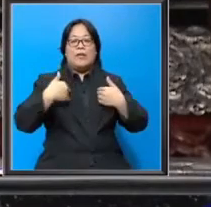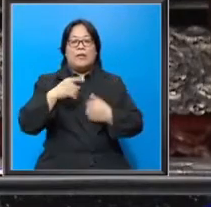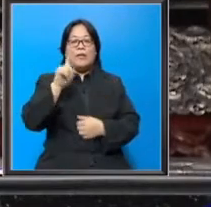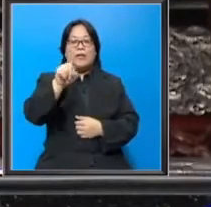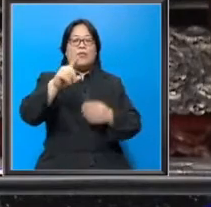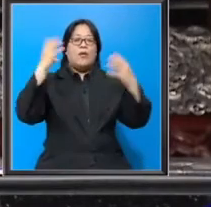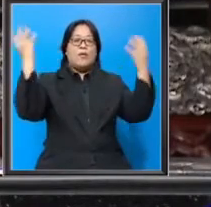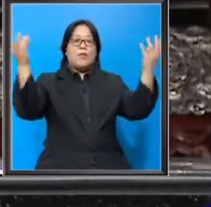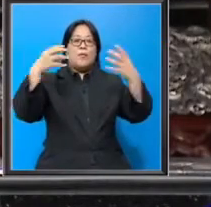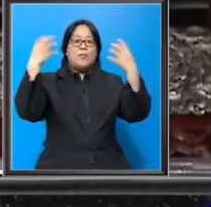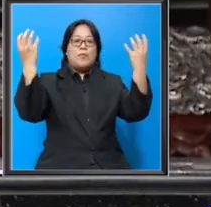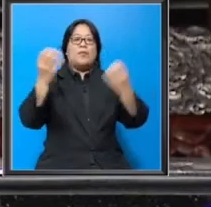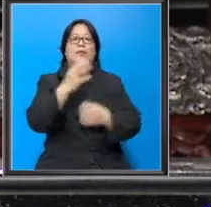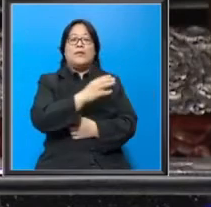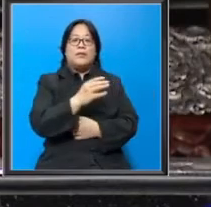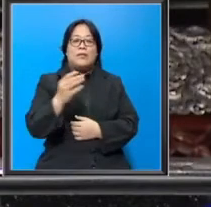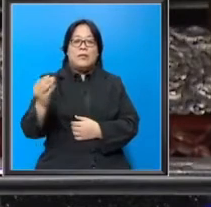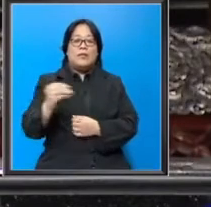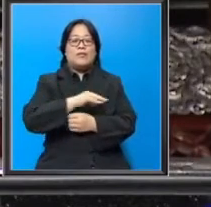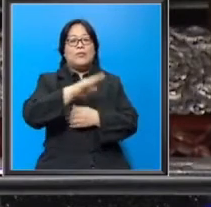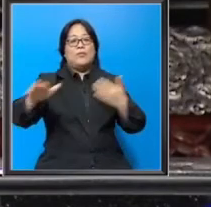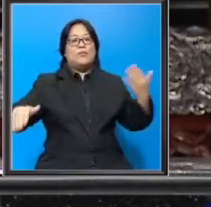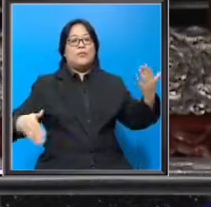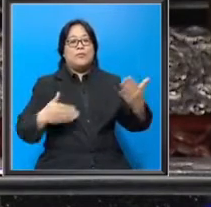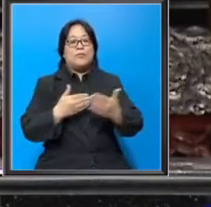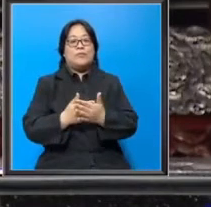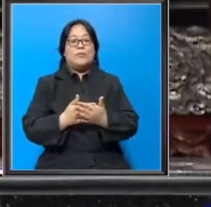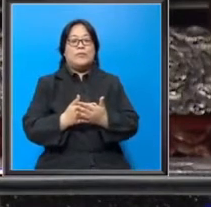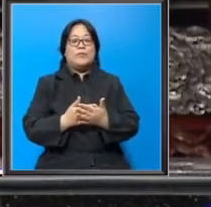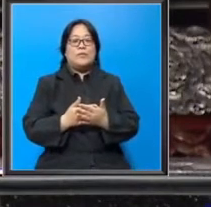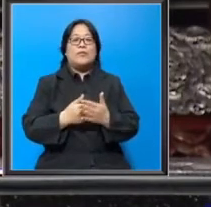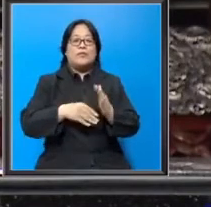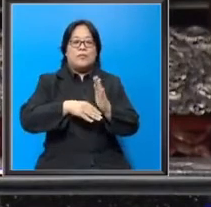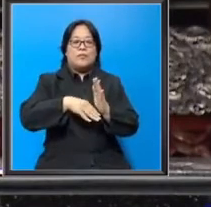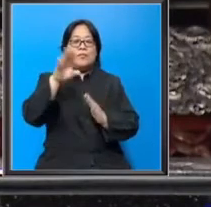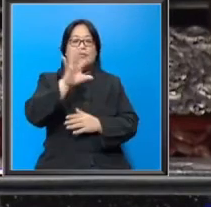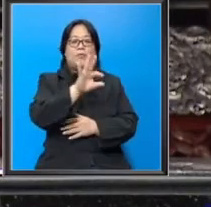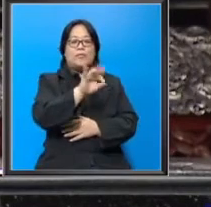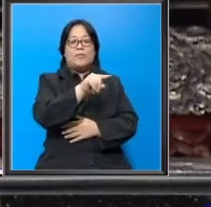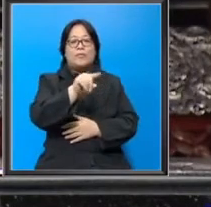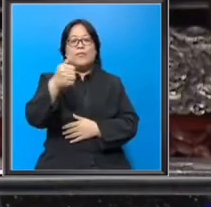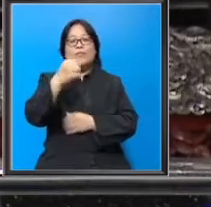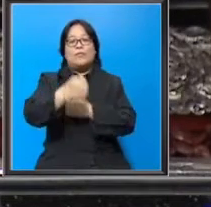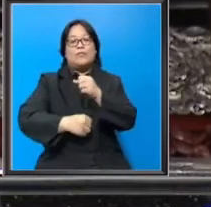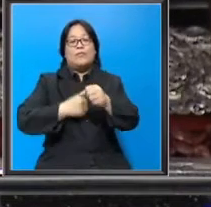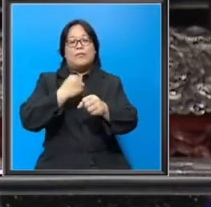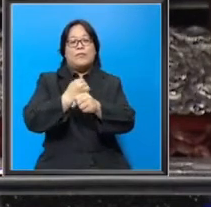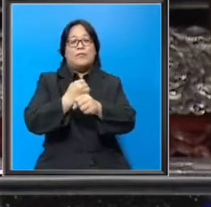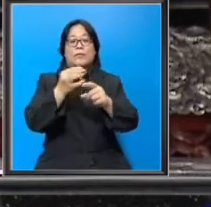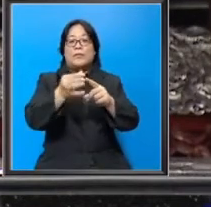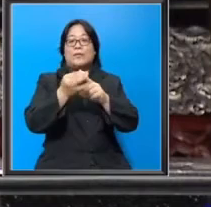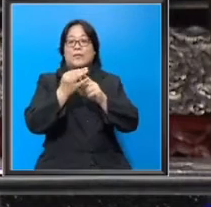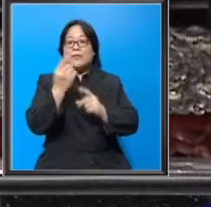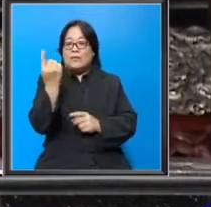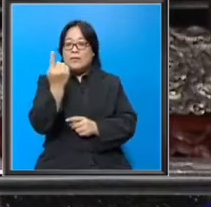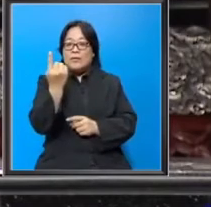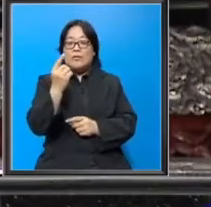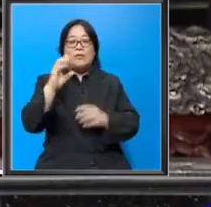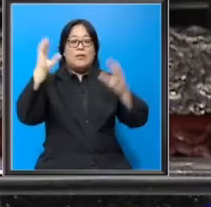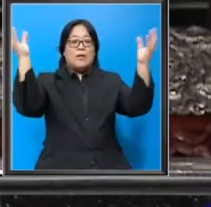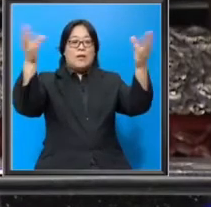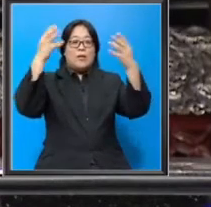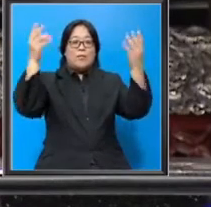satu ambulans dan semuanya telah Boru shio 9 hingga 10 tahun kecuali sebuah